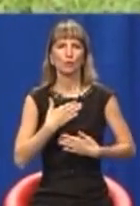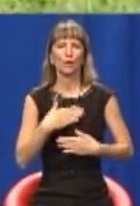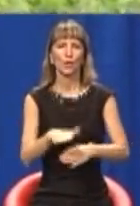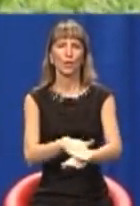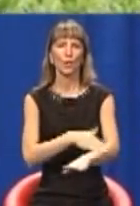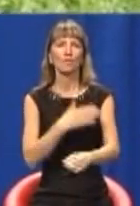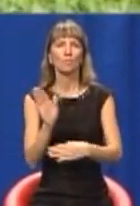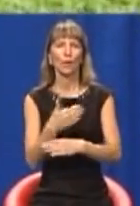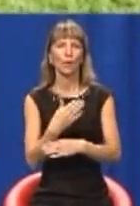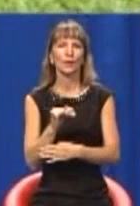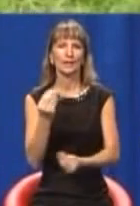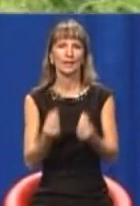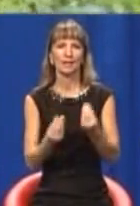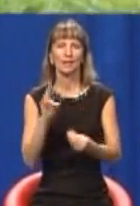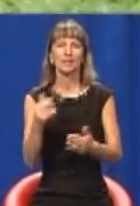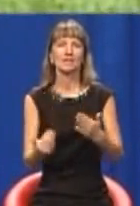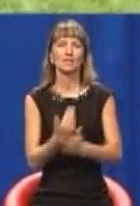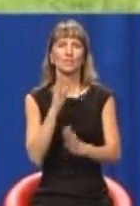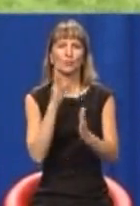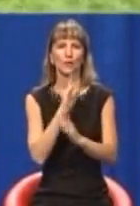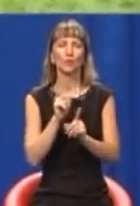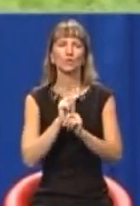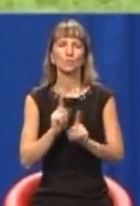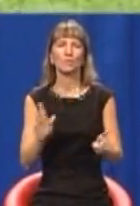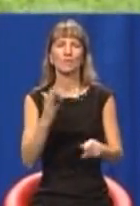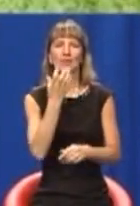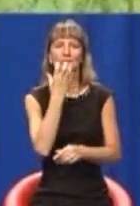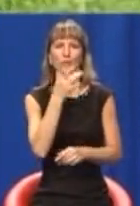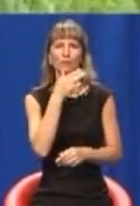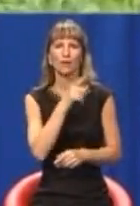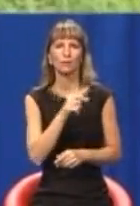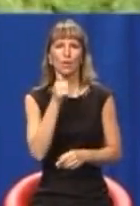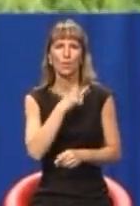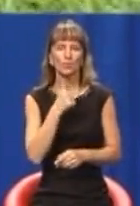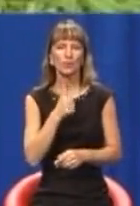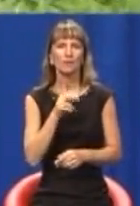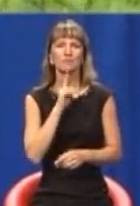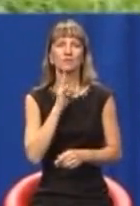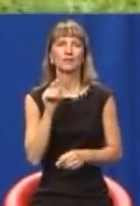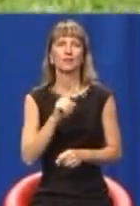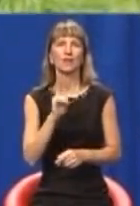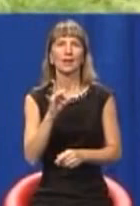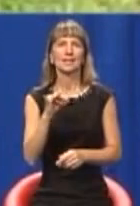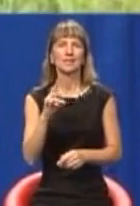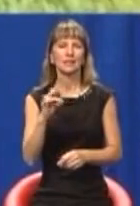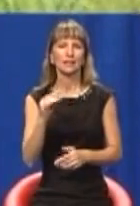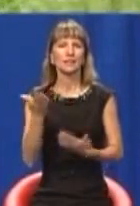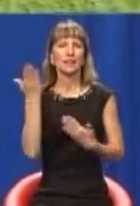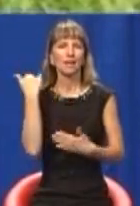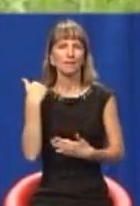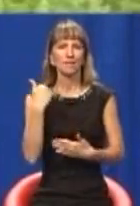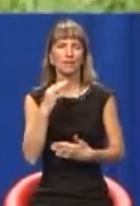довгі прогулянки та ігри на свіжому повітрі, особливо в теплу пору року. Незважаючи на те, що крисаріки давно